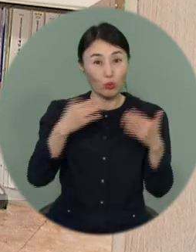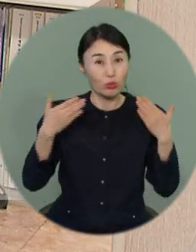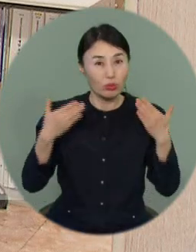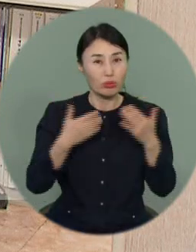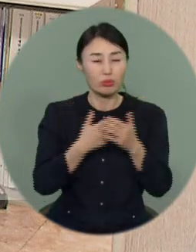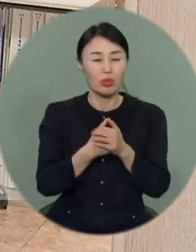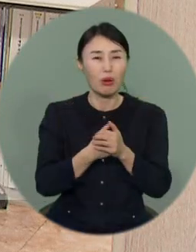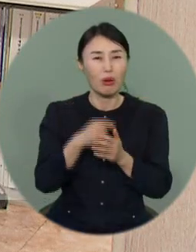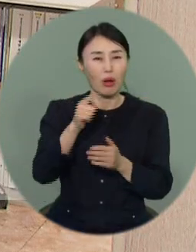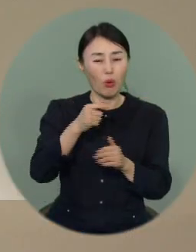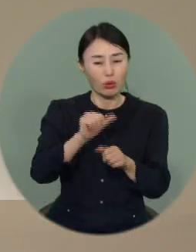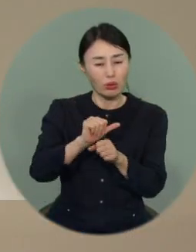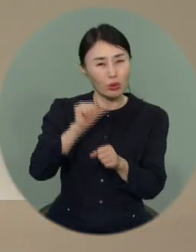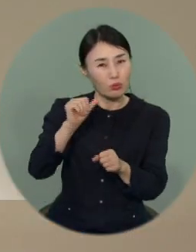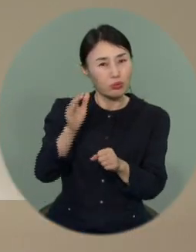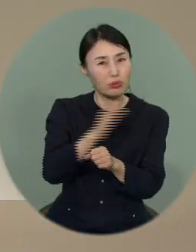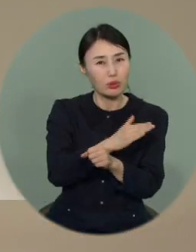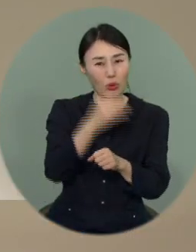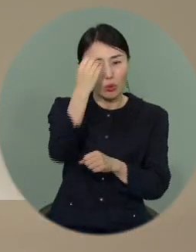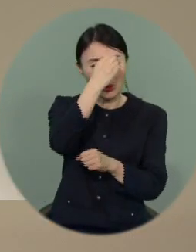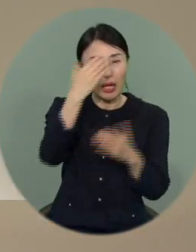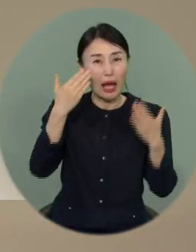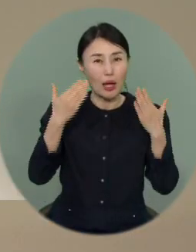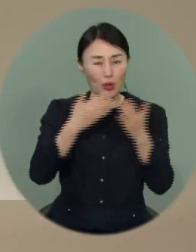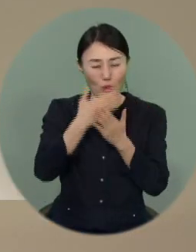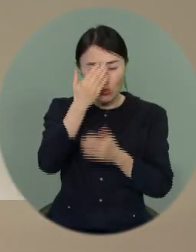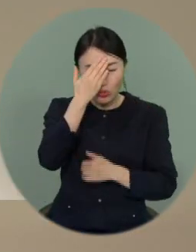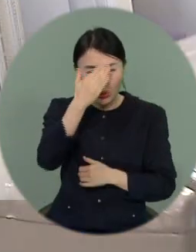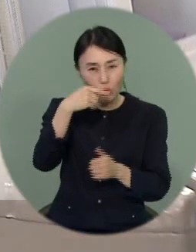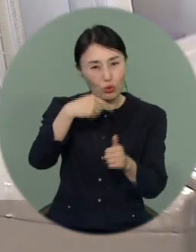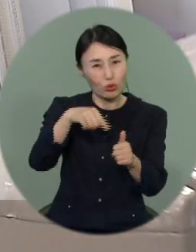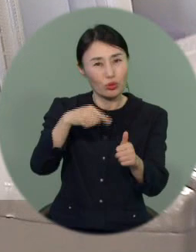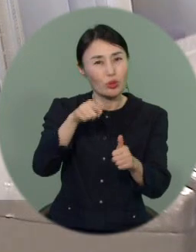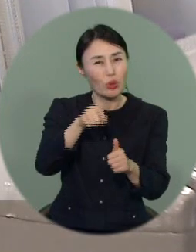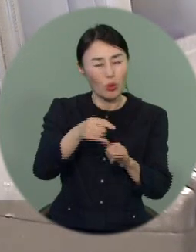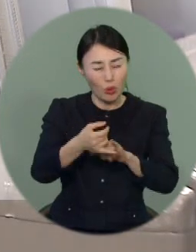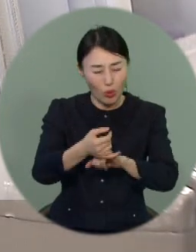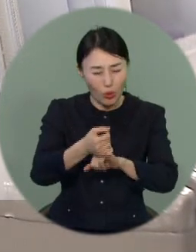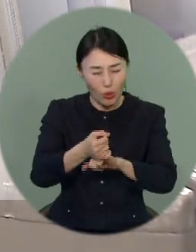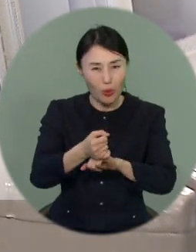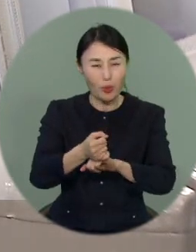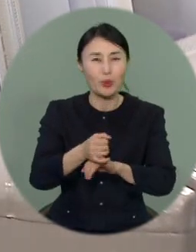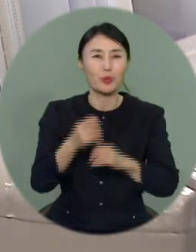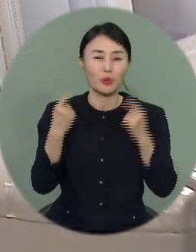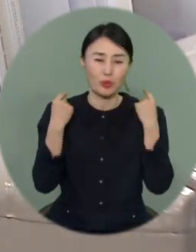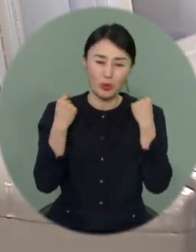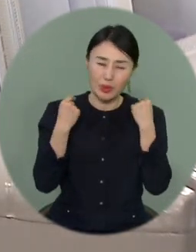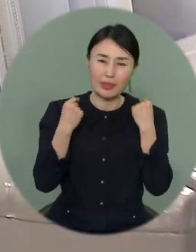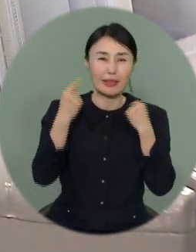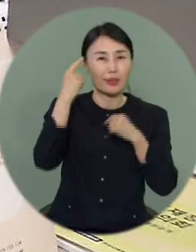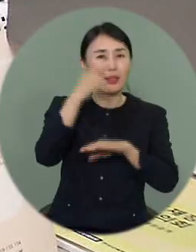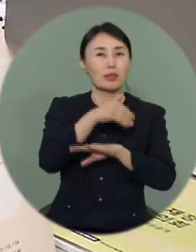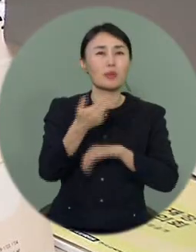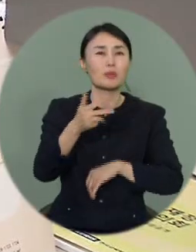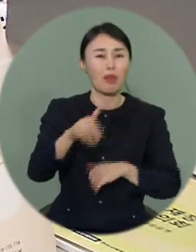교육당국은 5년 전부터 시작된 고등학교 무상교육은 반드시 유지한다는 입장이지만 상황이 녹록치